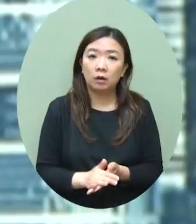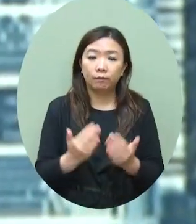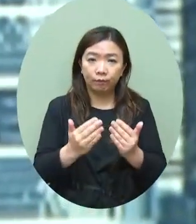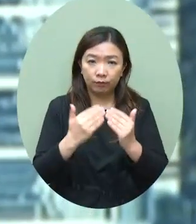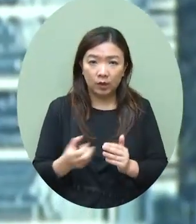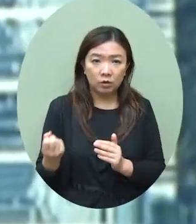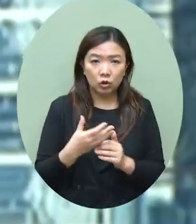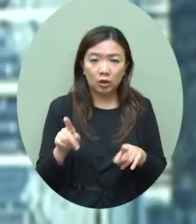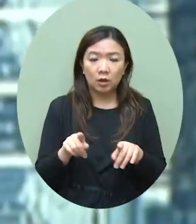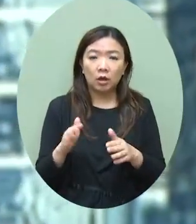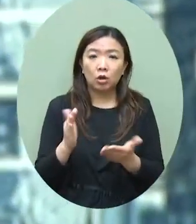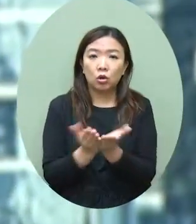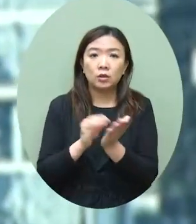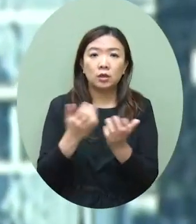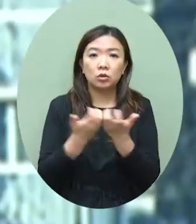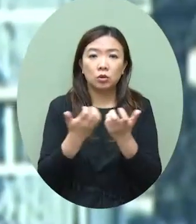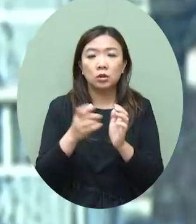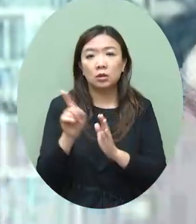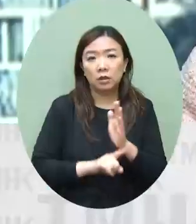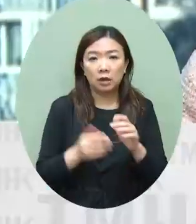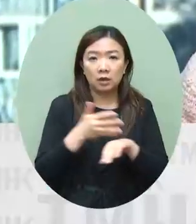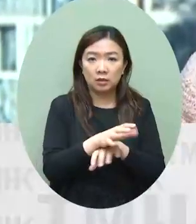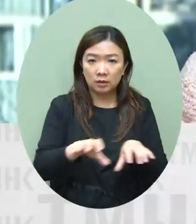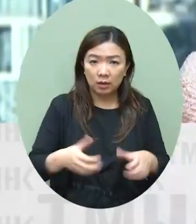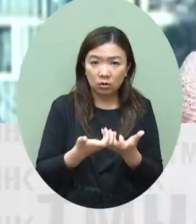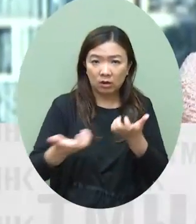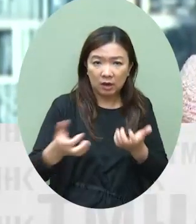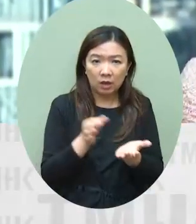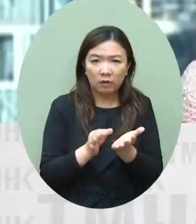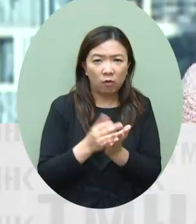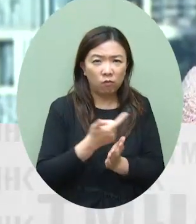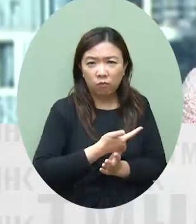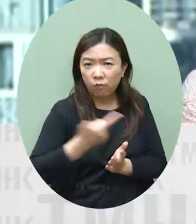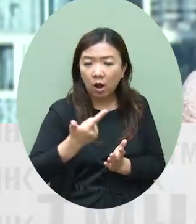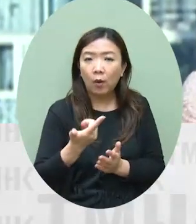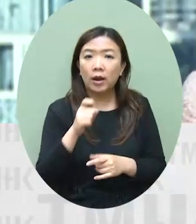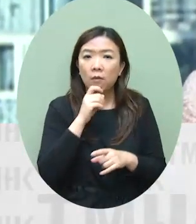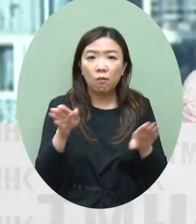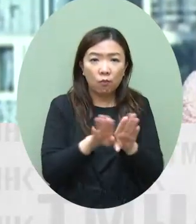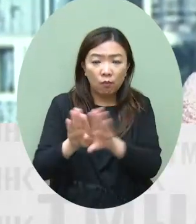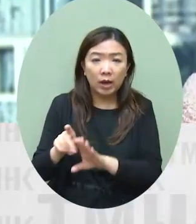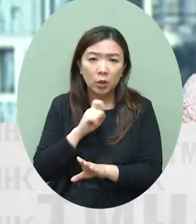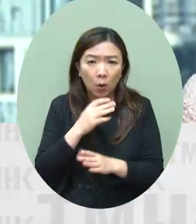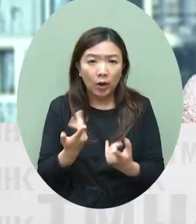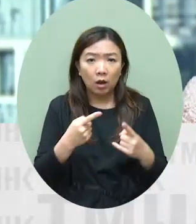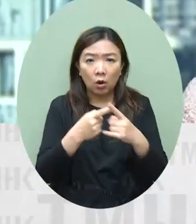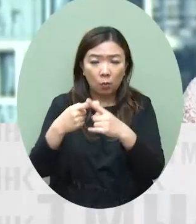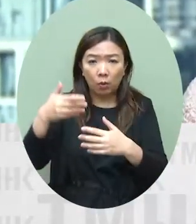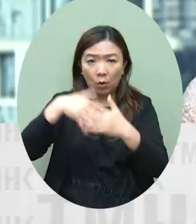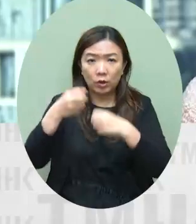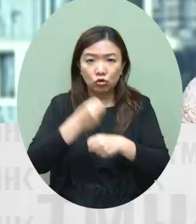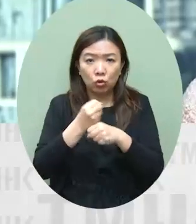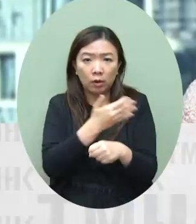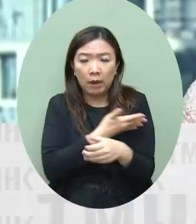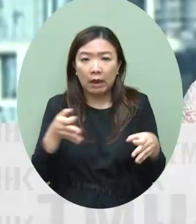樣地係因為我哋嘅確診數字低啦，社區隔離設施咁大量嘅時候，會唔會需要關閉啊？同埋嗰啲人咧喺裏邊做嘢嘅合約期係幾時